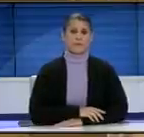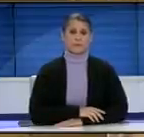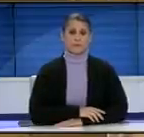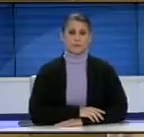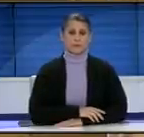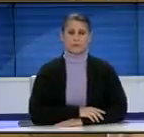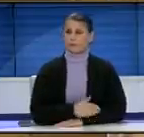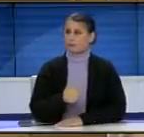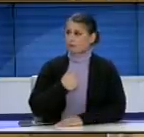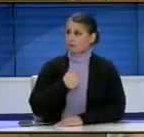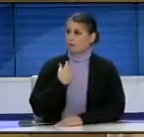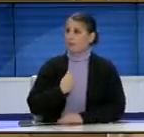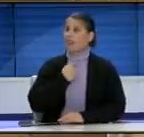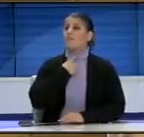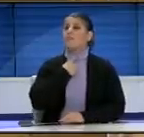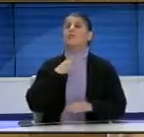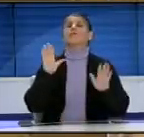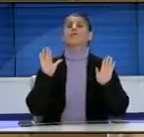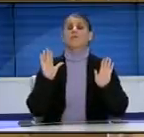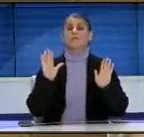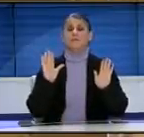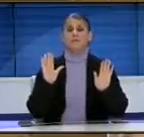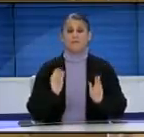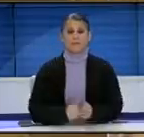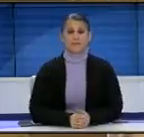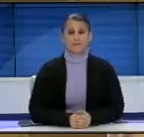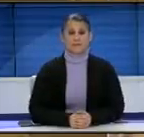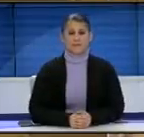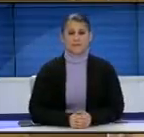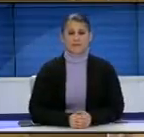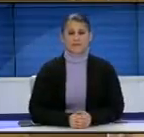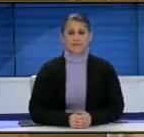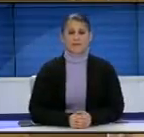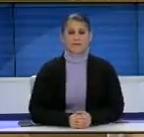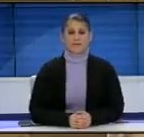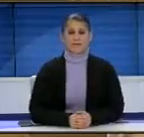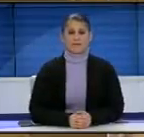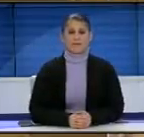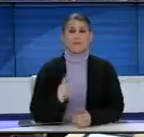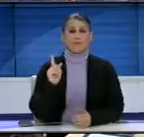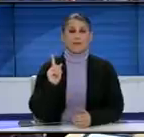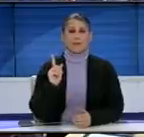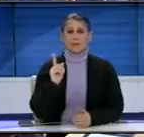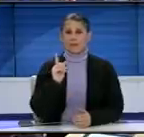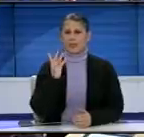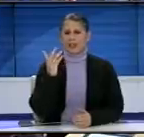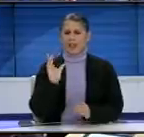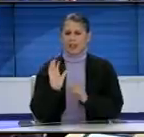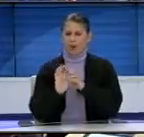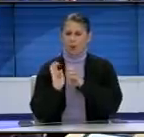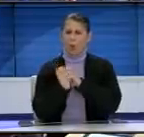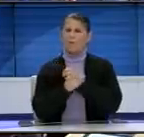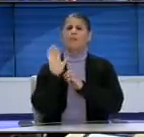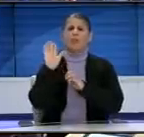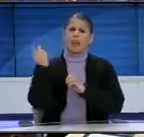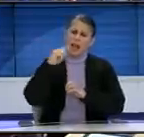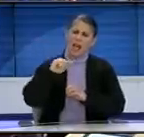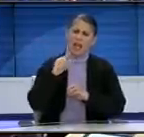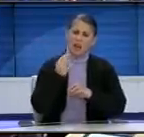εγώ δεν έχω καλή φωνή, κύριε Πρόεδρε, διότι με ταλαιπωρεί μία ίωση, όχι κορονοϊός όμως. Υπάρχουν και άλλες